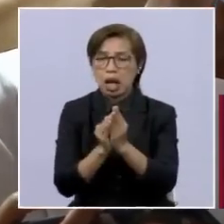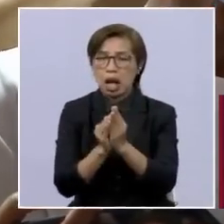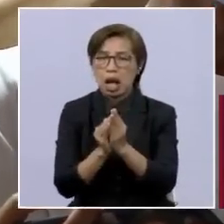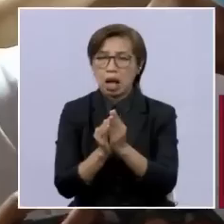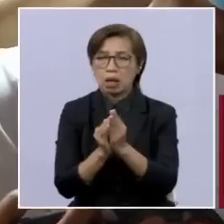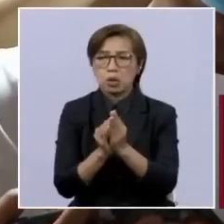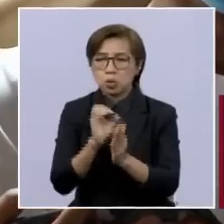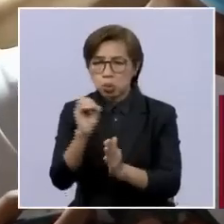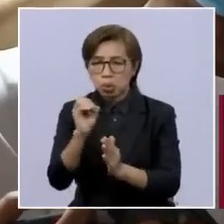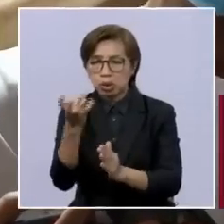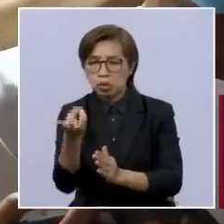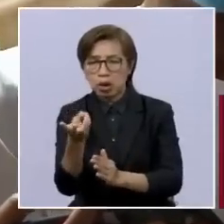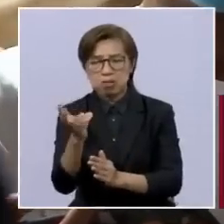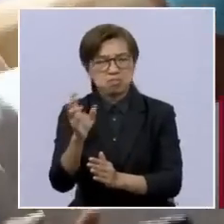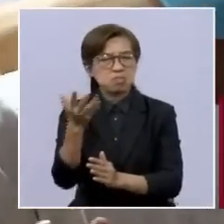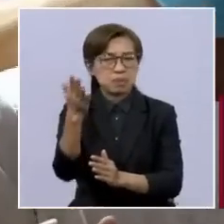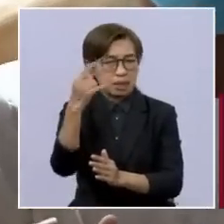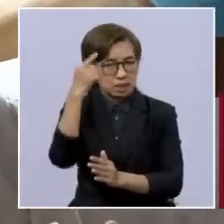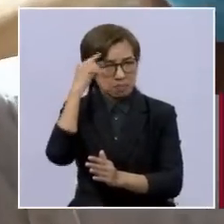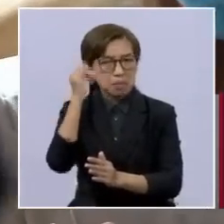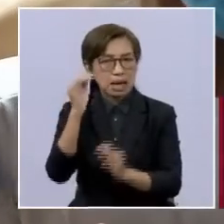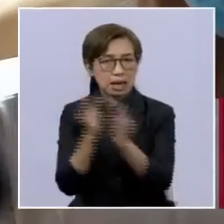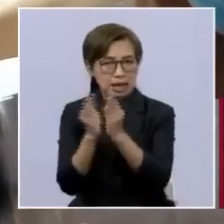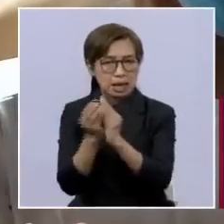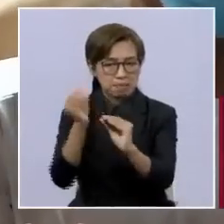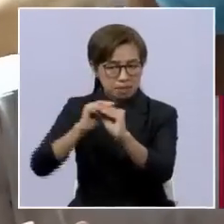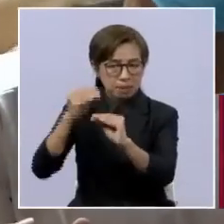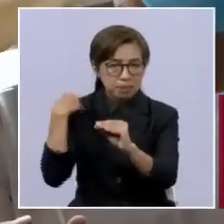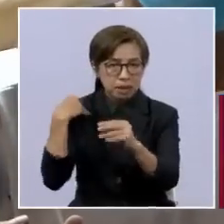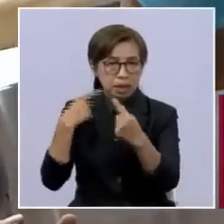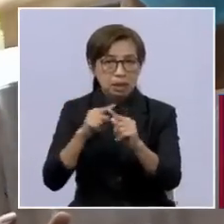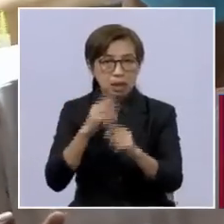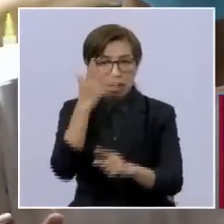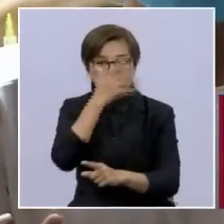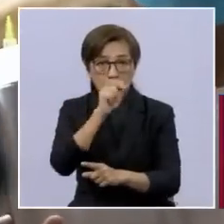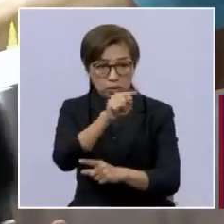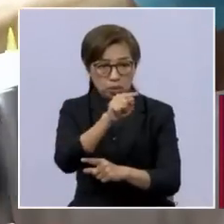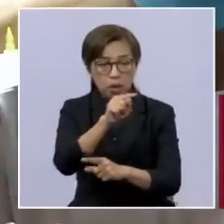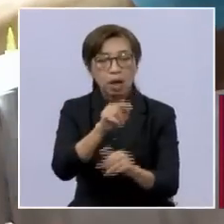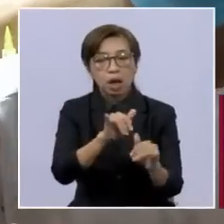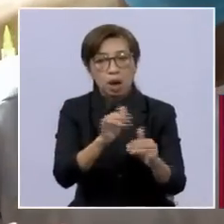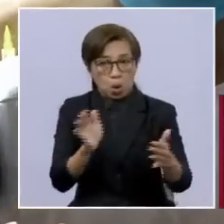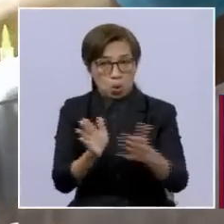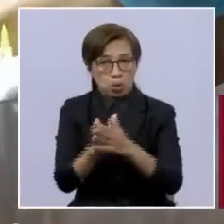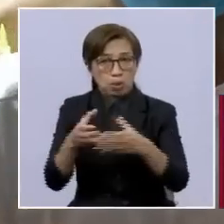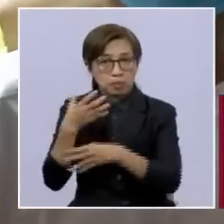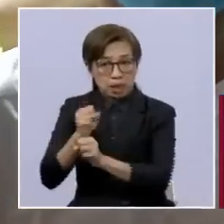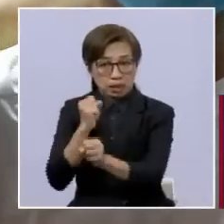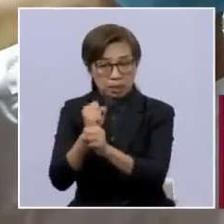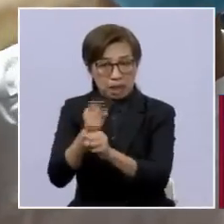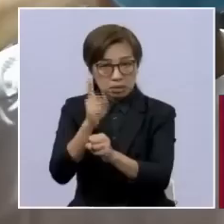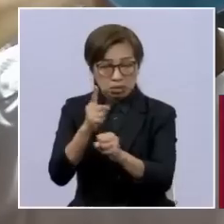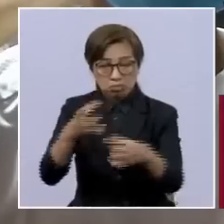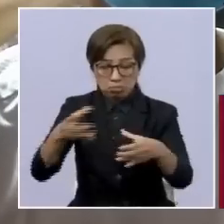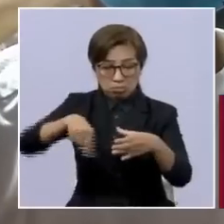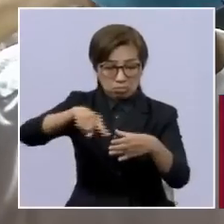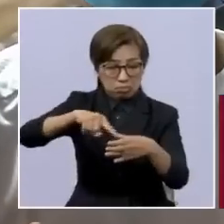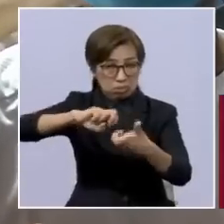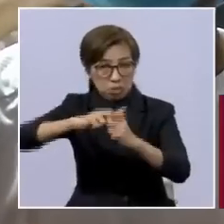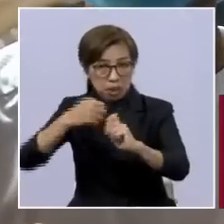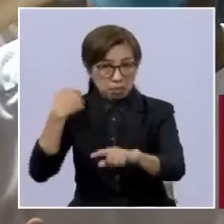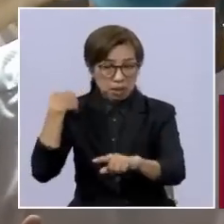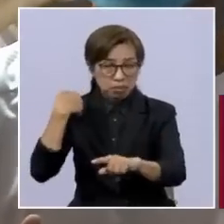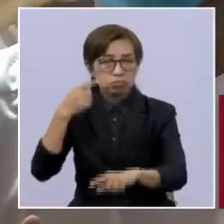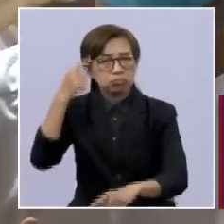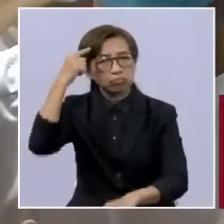นในพื้นที่กรุงเทพได้ด้วยส่วนจะมีปัญหาภายในหรือไม่แหล่งข่าวในพักรายนี้บอกกับเนชั่นทีวีว่าเชื่อว่าน่